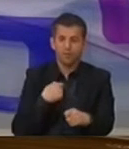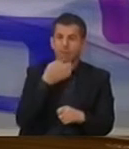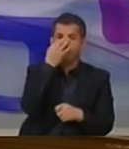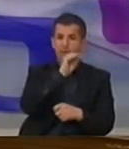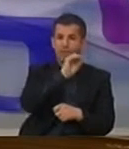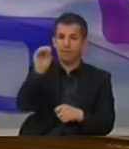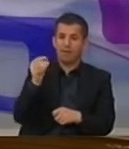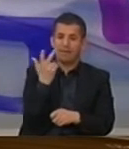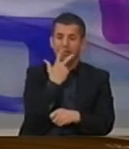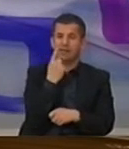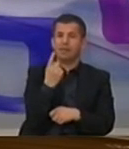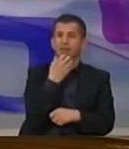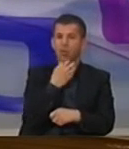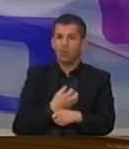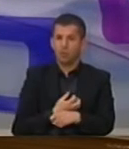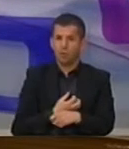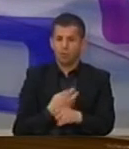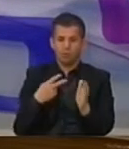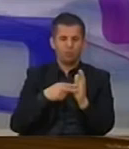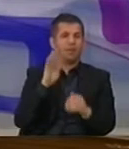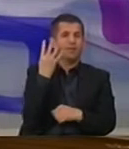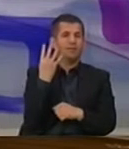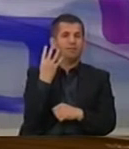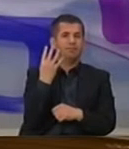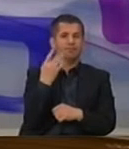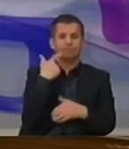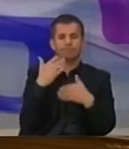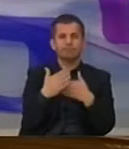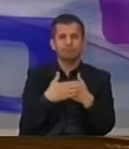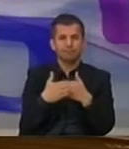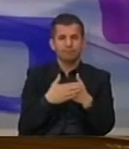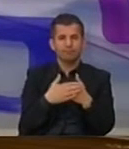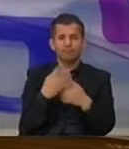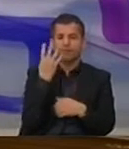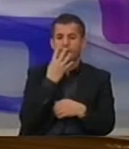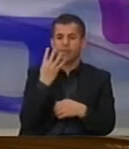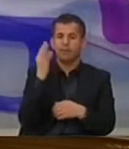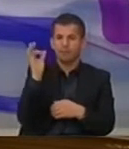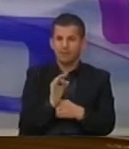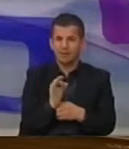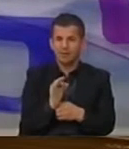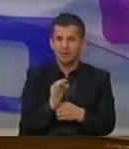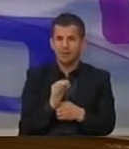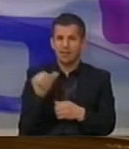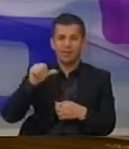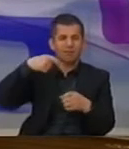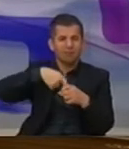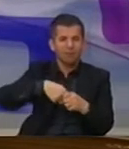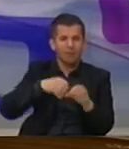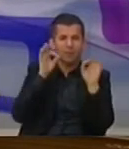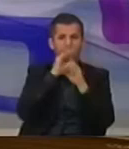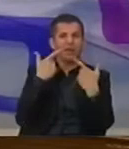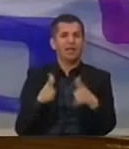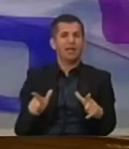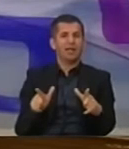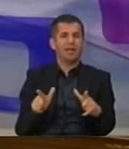se me 31 dhjetor 2014, rreth 14% e pikave të karburanteve nuk kanë pasur